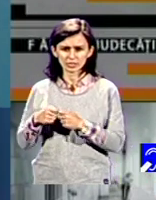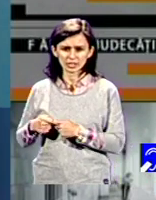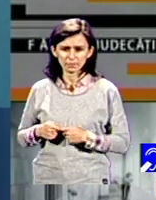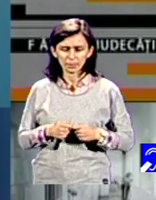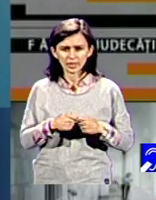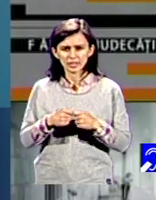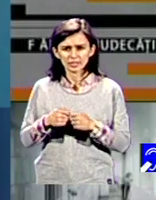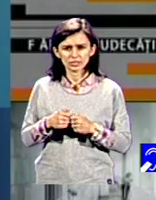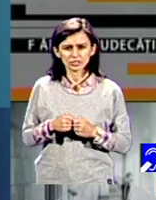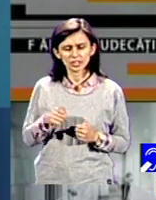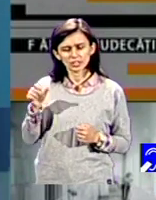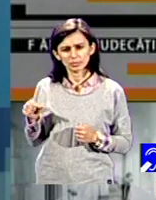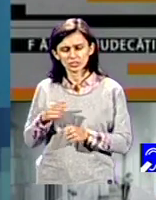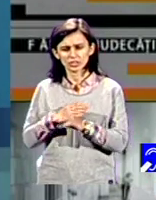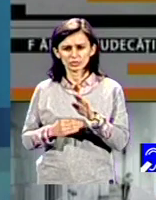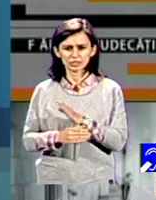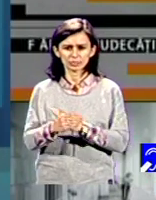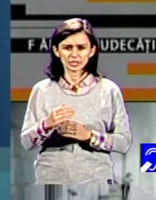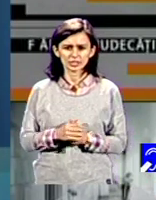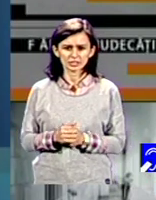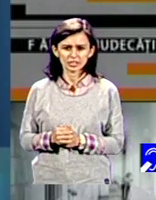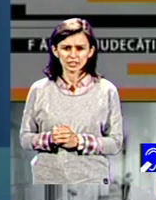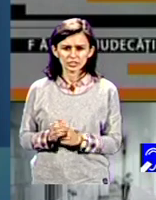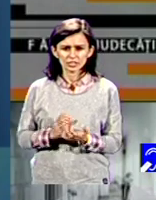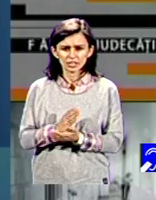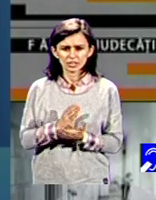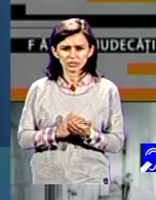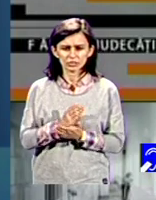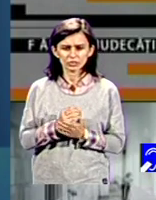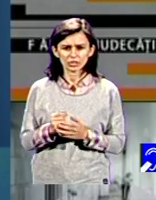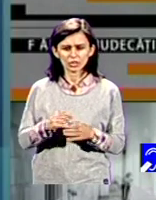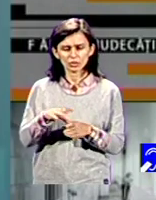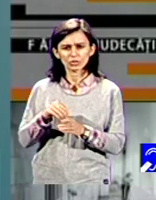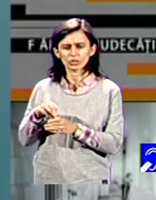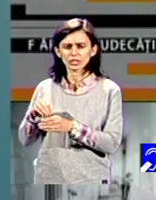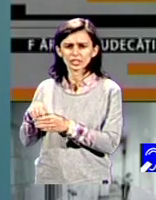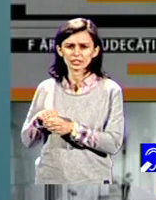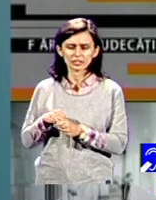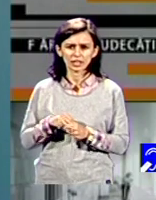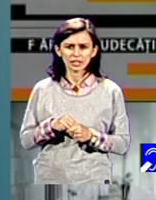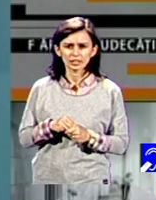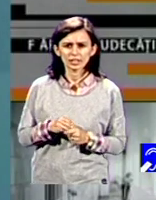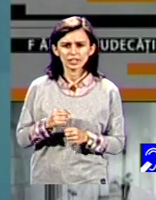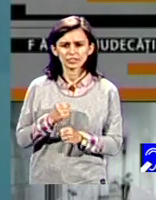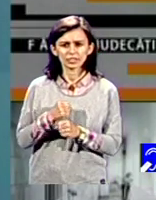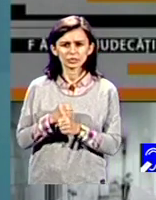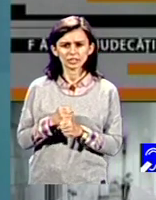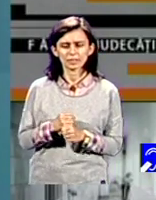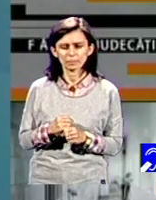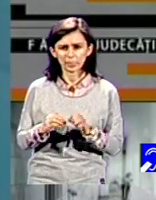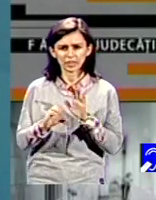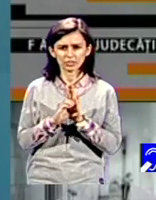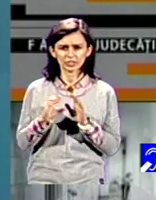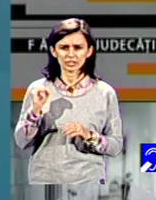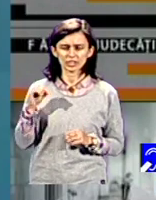continua ele haina si o colecție de 50 de articole excelent făcute reunite în Convenția ONU a drepturilor